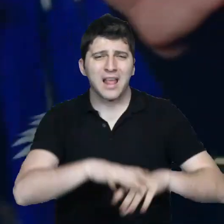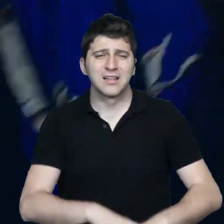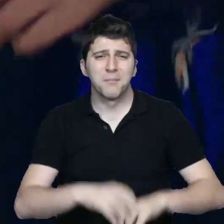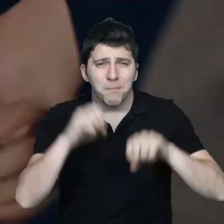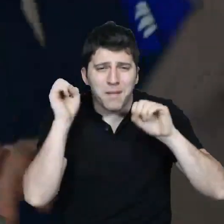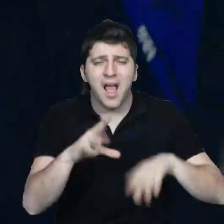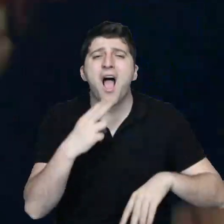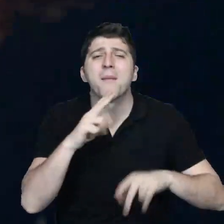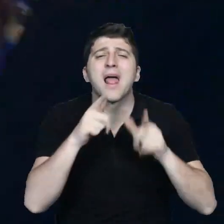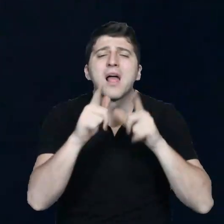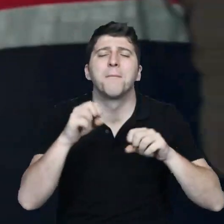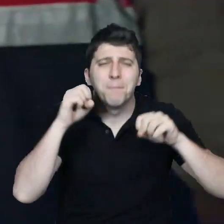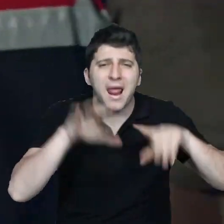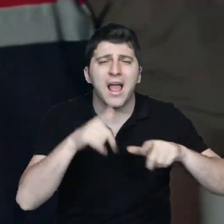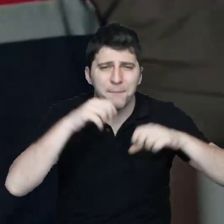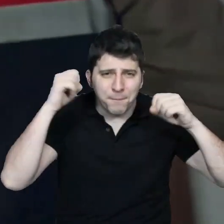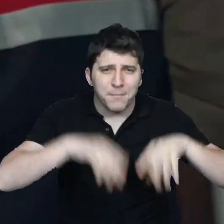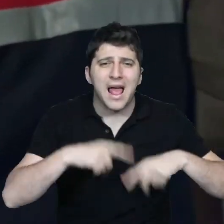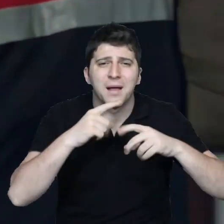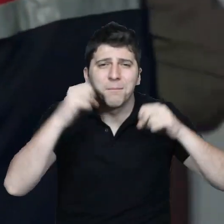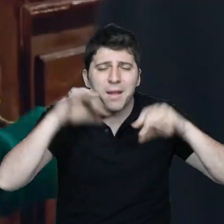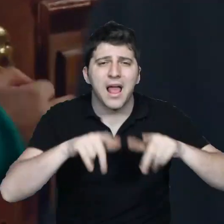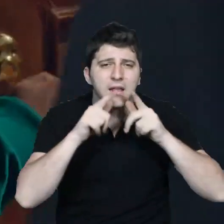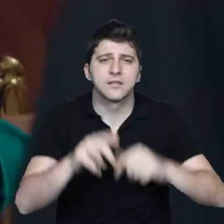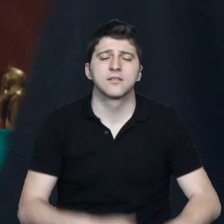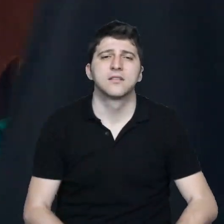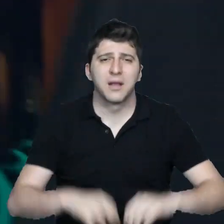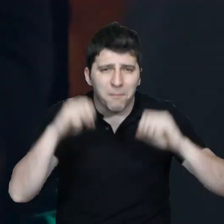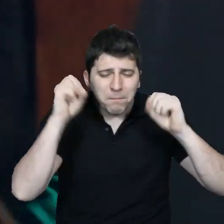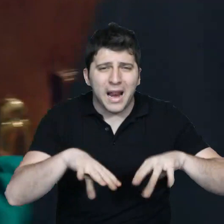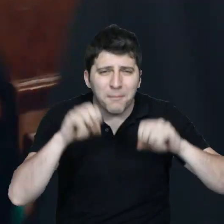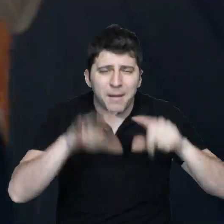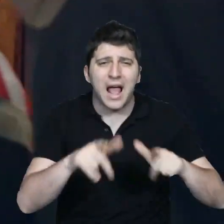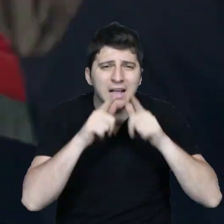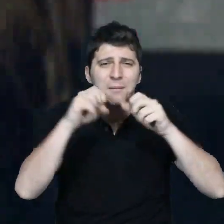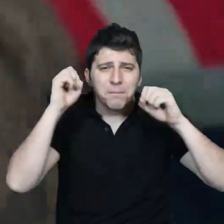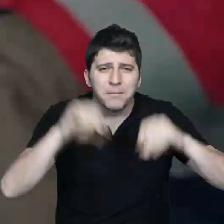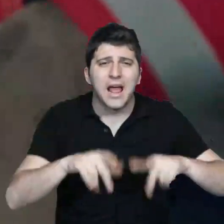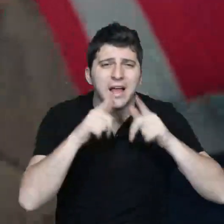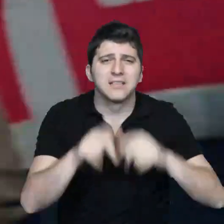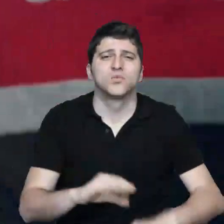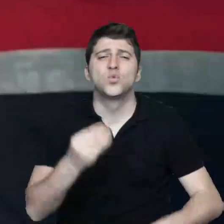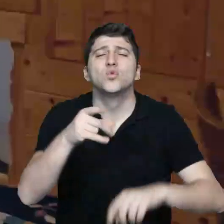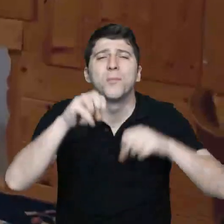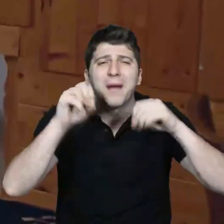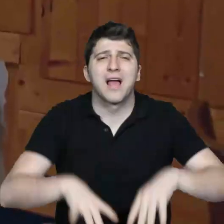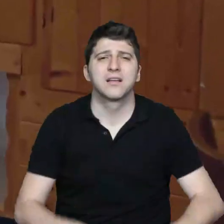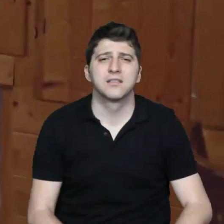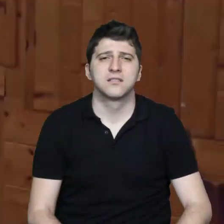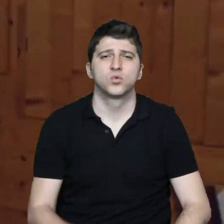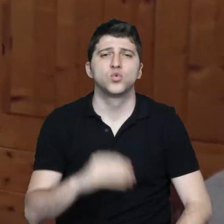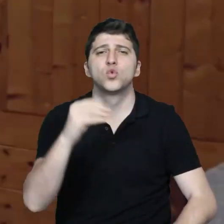Ya bırak çocuğu! Bırak! Bırak dedim sana bırak! Bırak çocuğu bırak! Bırak çocuğu! Çocuğu bırak!